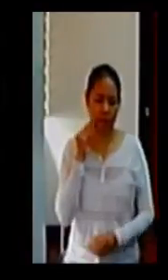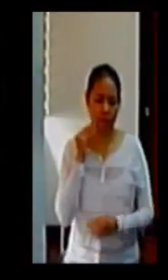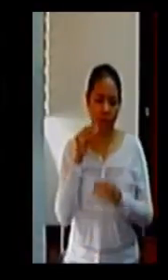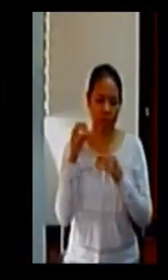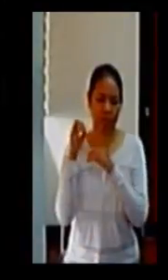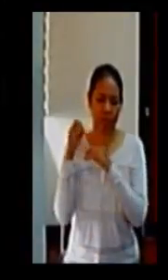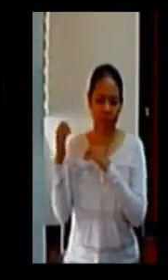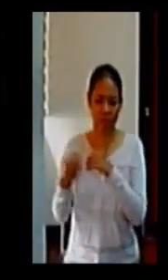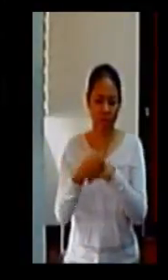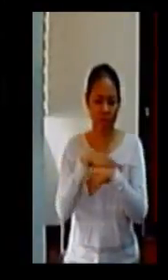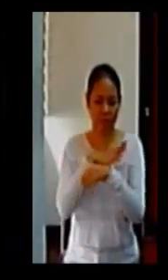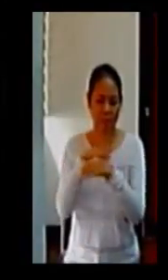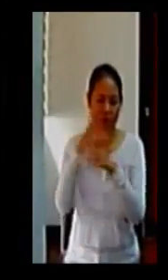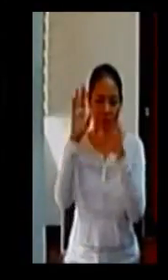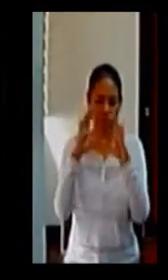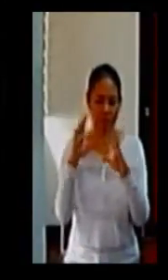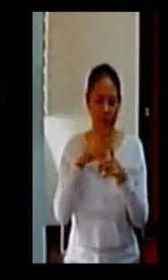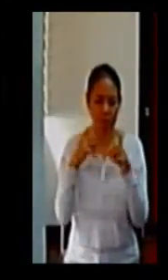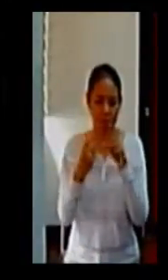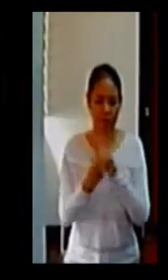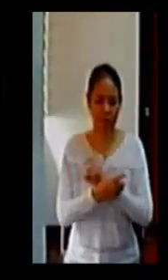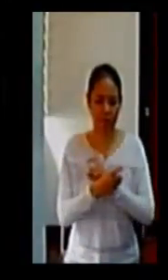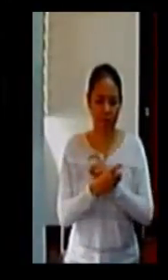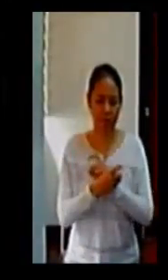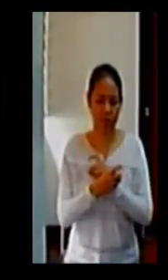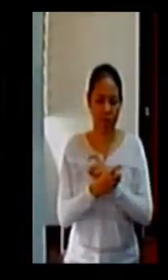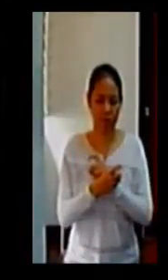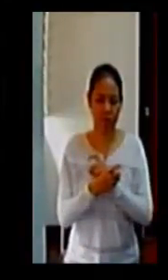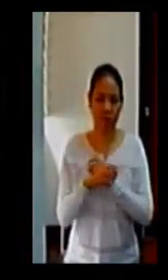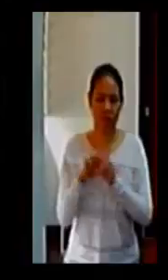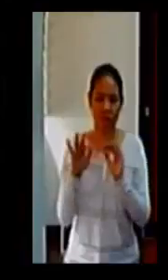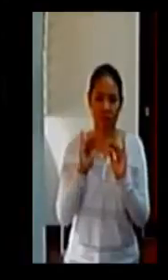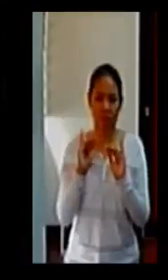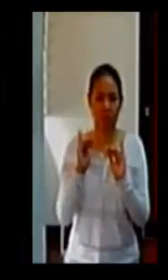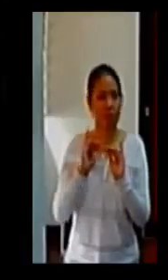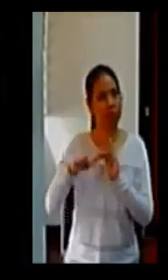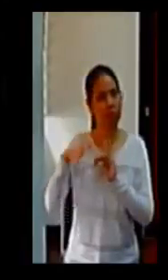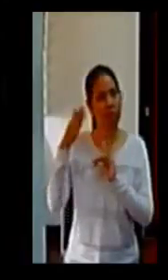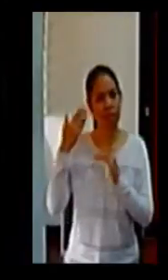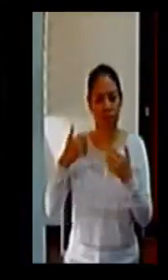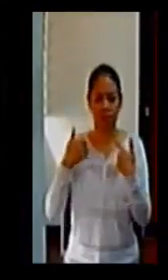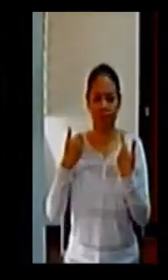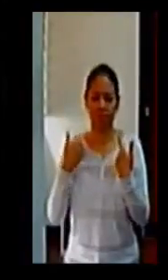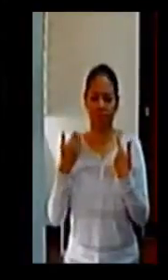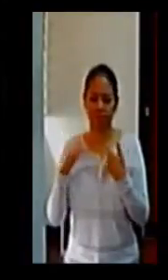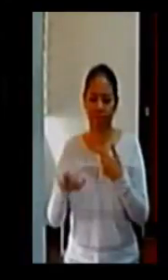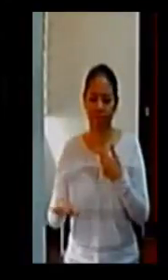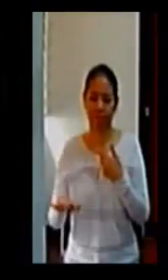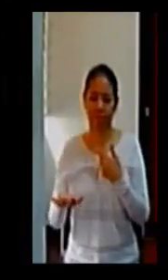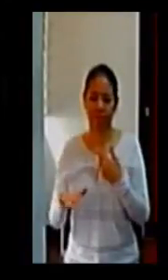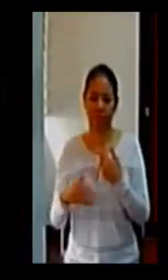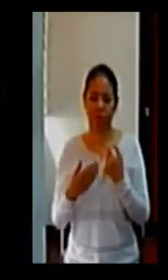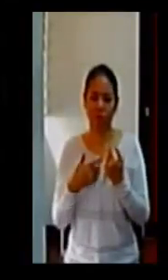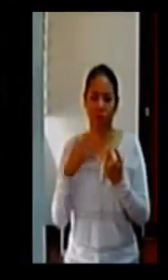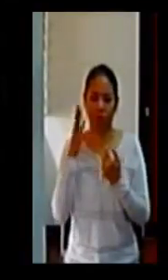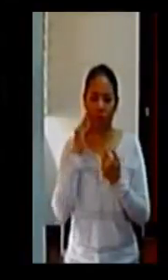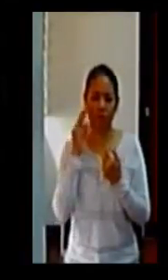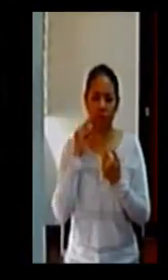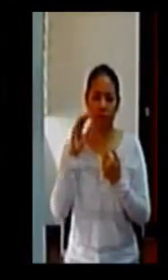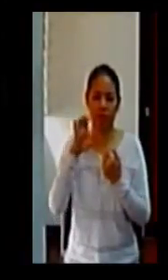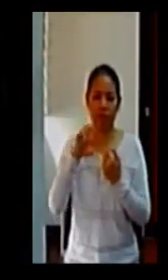pagbabago ng klima is gaya po nang nabanggit ko nung bata po ako, naranasan ko po yung El Nino na